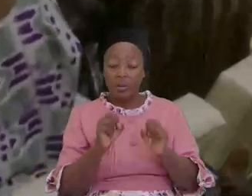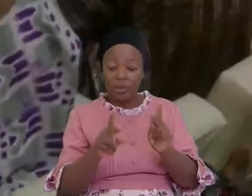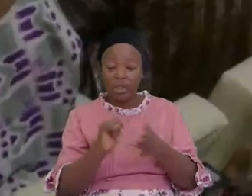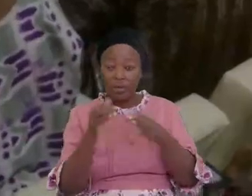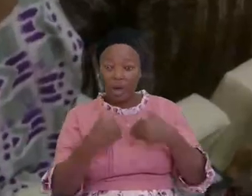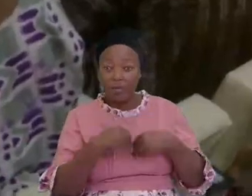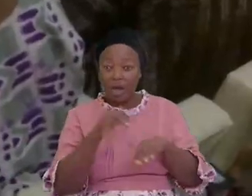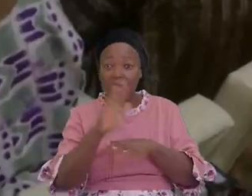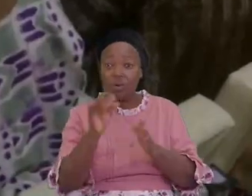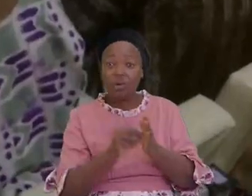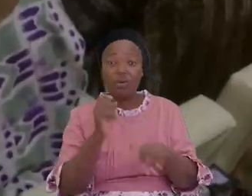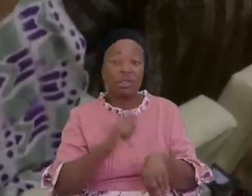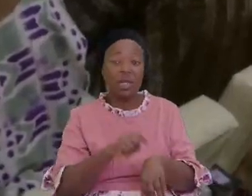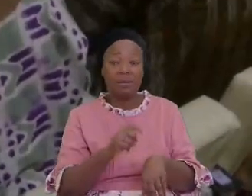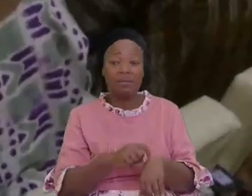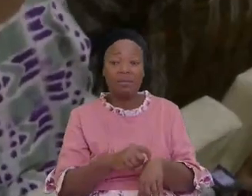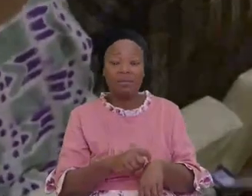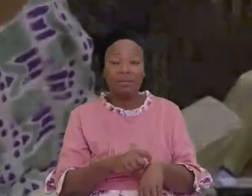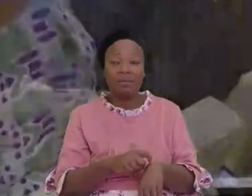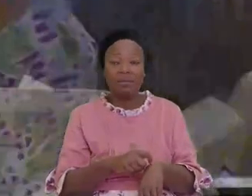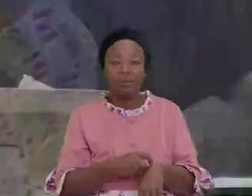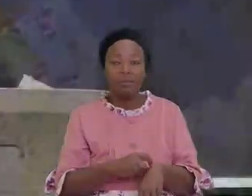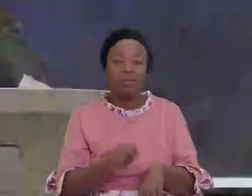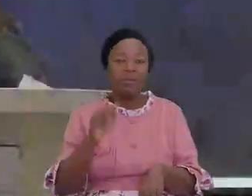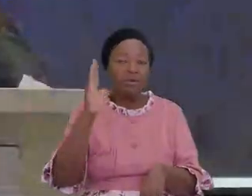que tu as en ton temps